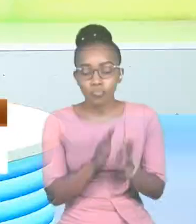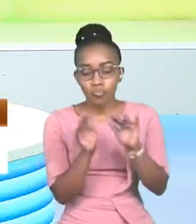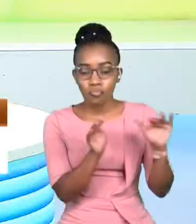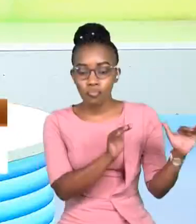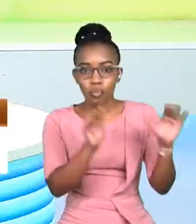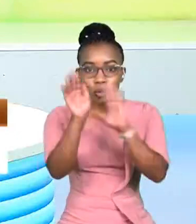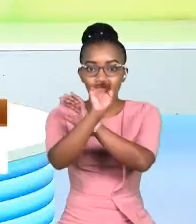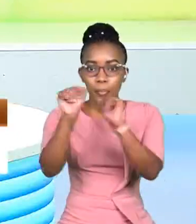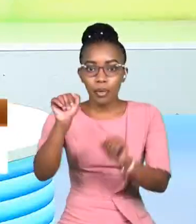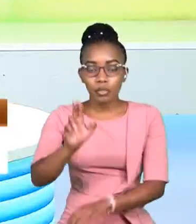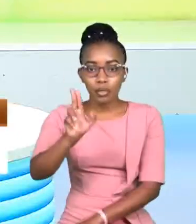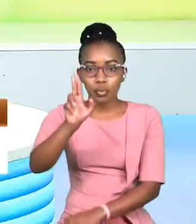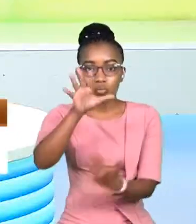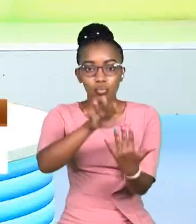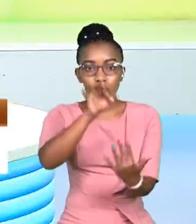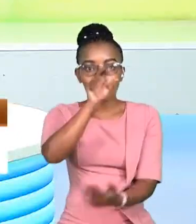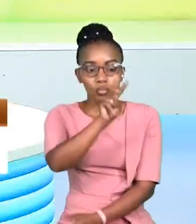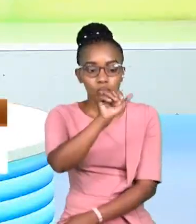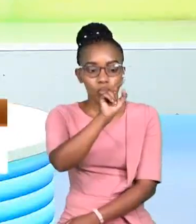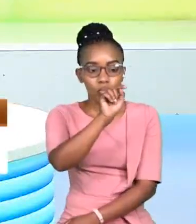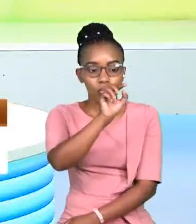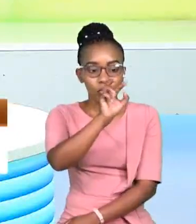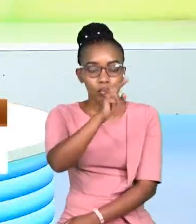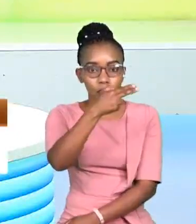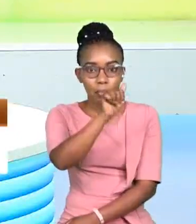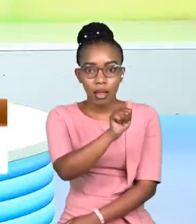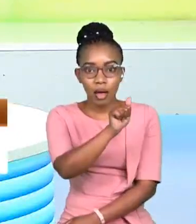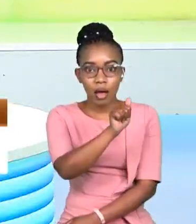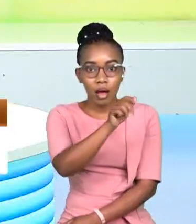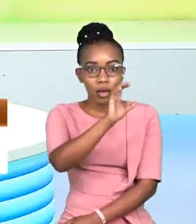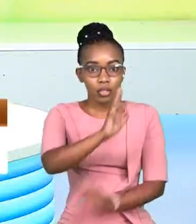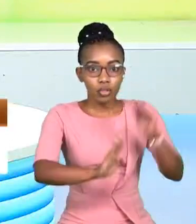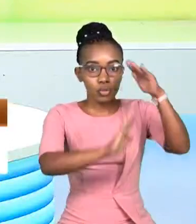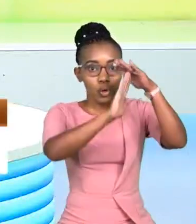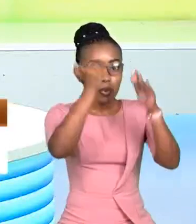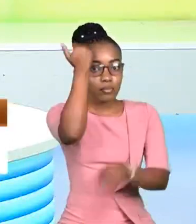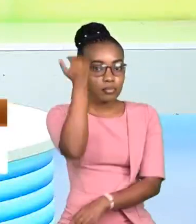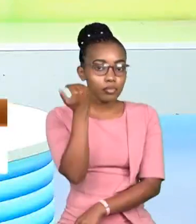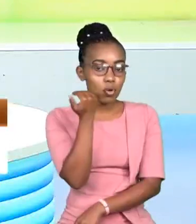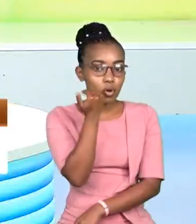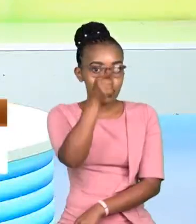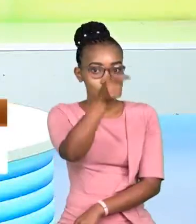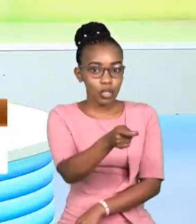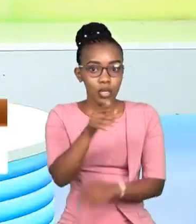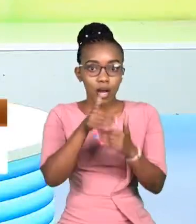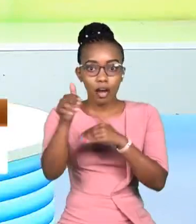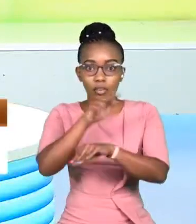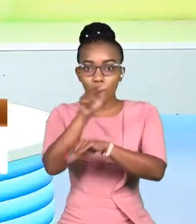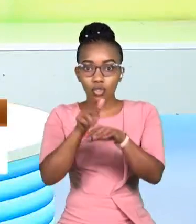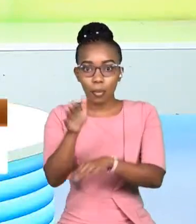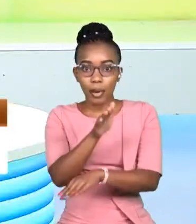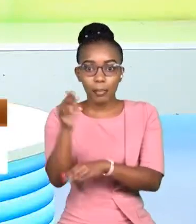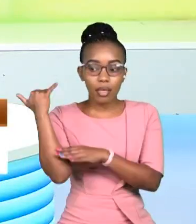Rais Uhuru Kenyatta alimteua rasmi Martha Koome kama jaji mkuu atakayemrithi David Maraga. Hii ni baada ya bunge la kitaifa hapo